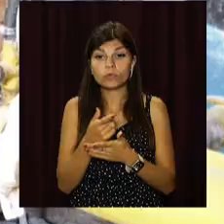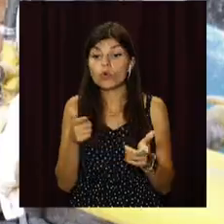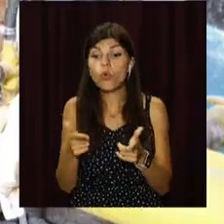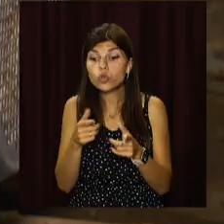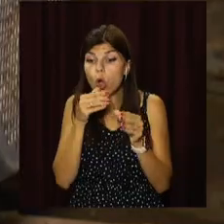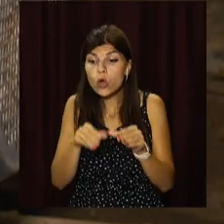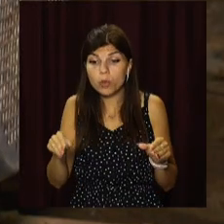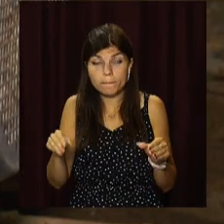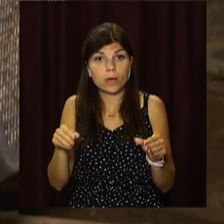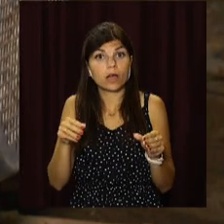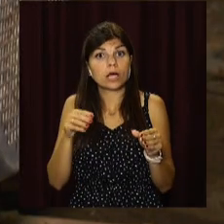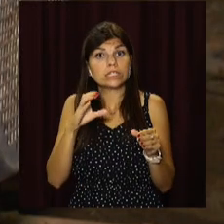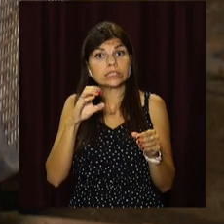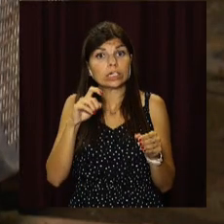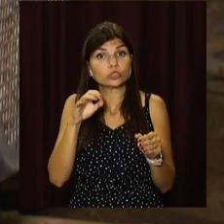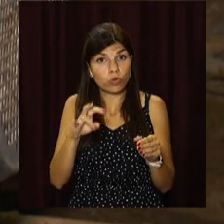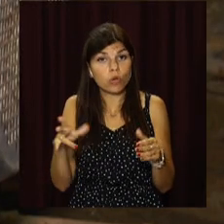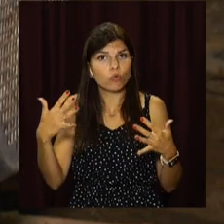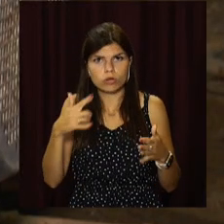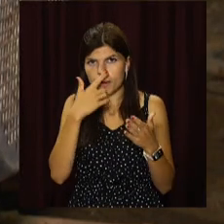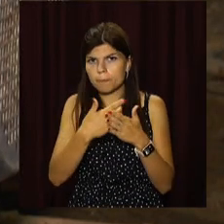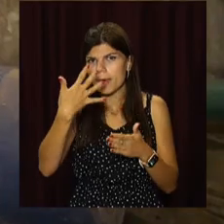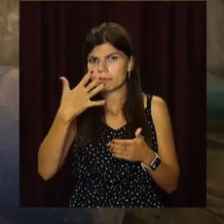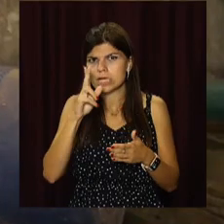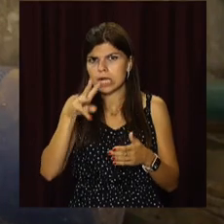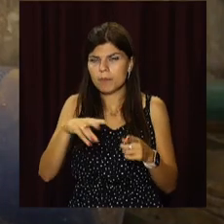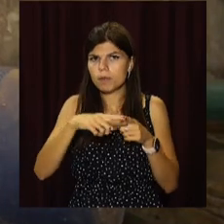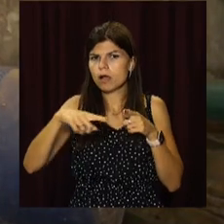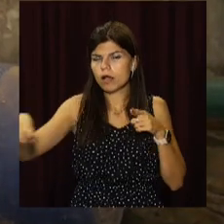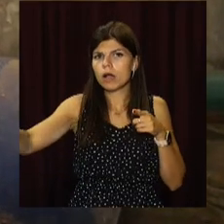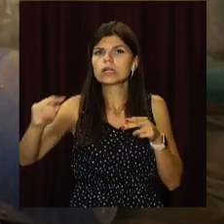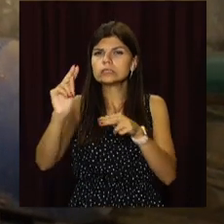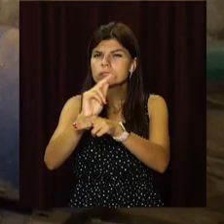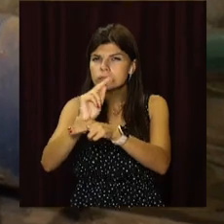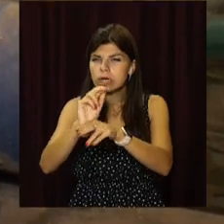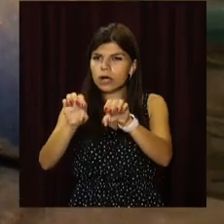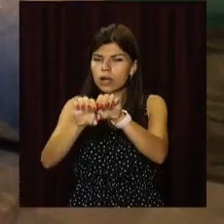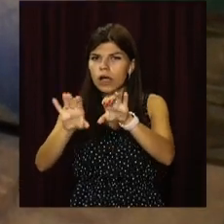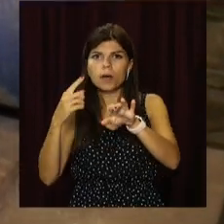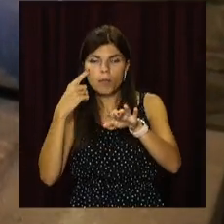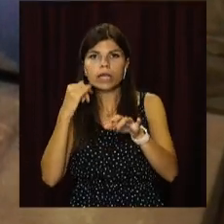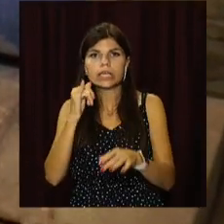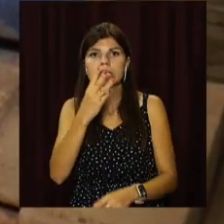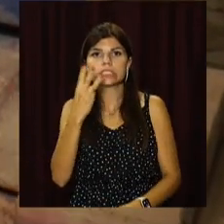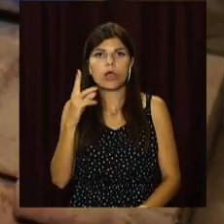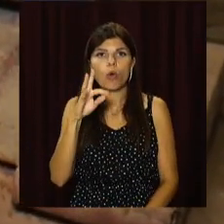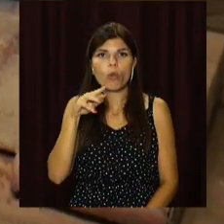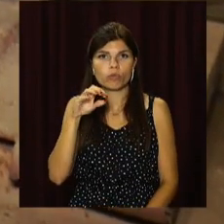опалювального сезону, у Дніпрі вже замінили майже 50 кілометрів тепломереж та відремонтували 33 котли.